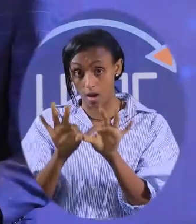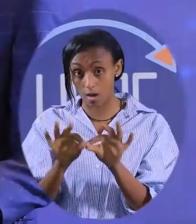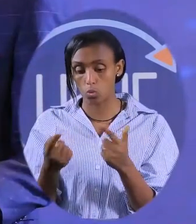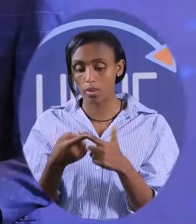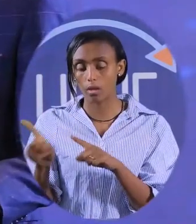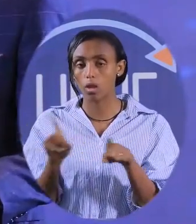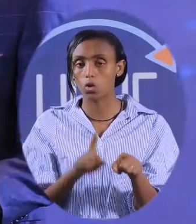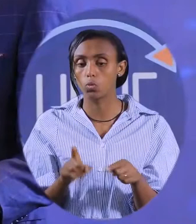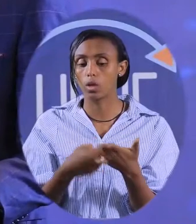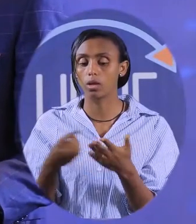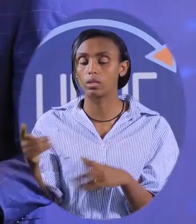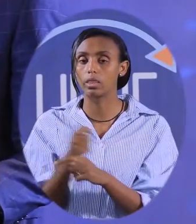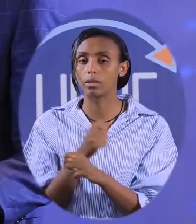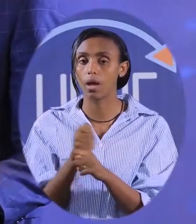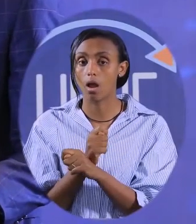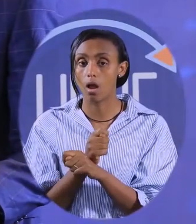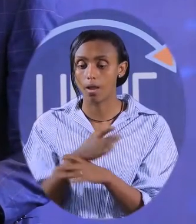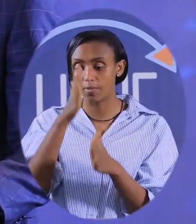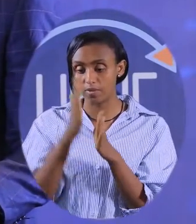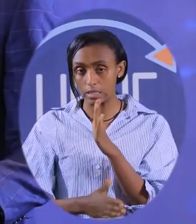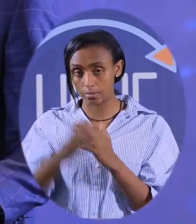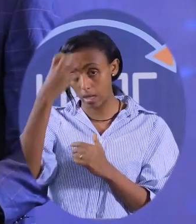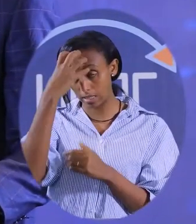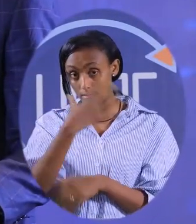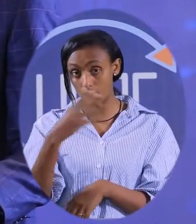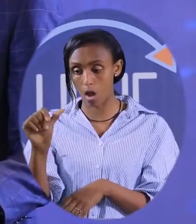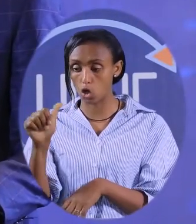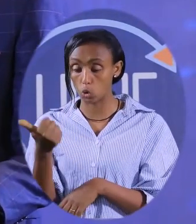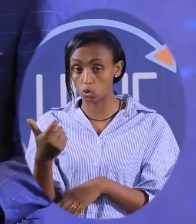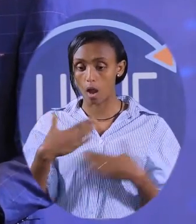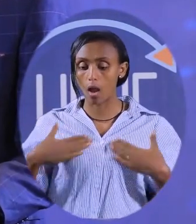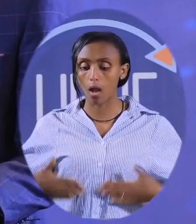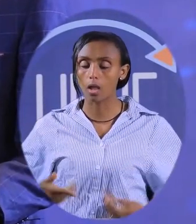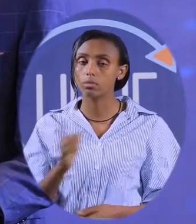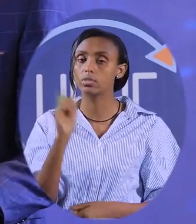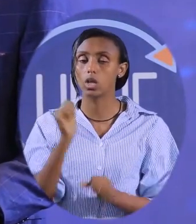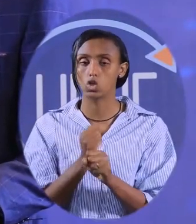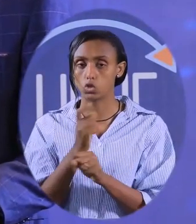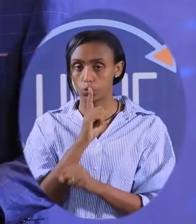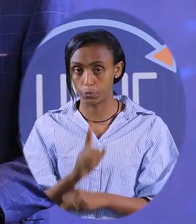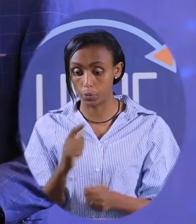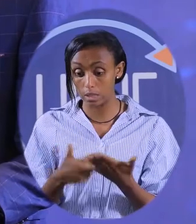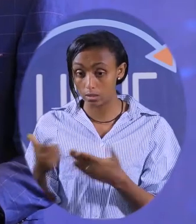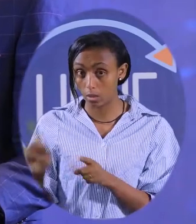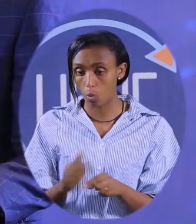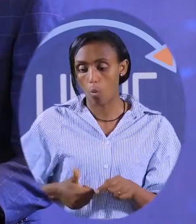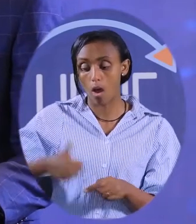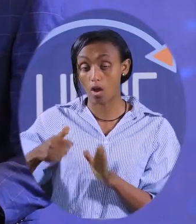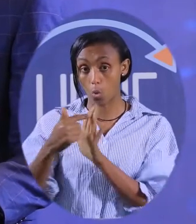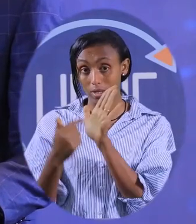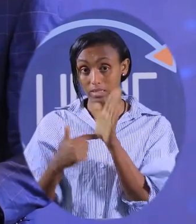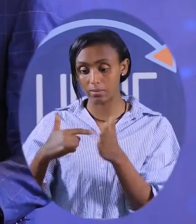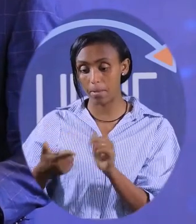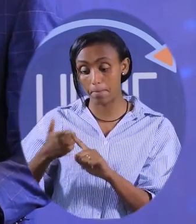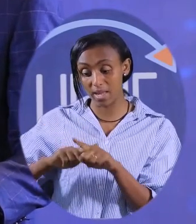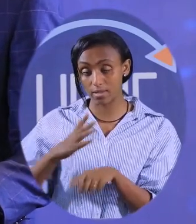ይህንን ትግበራ ለመፈጸም መንግስትና ሌሎች አካላት ምን እየሰሩ ነው? ከዛም ወደ ዋናው ነጥብ